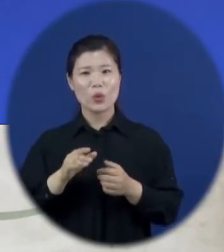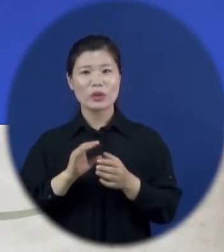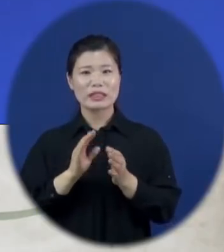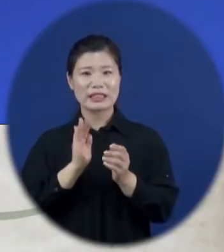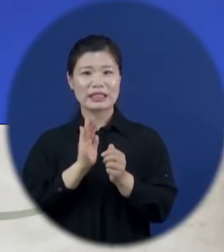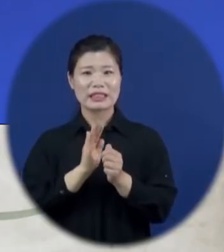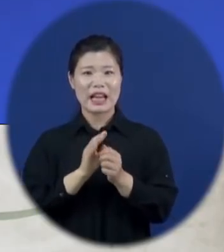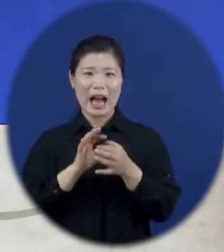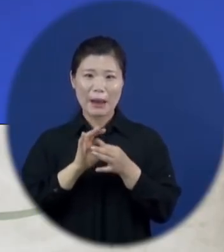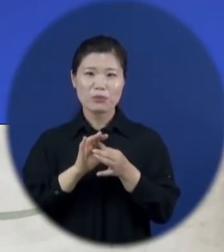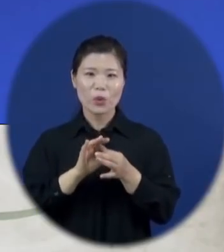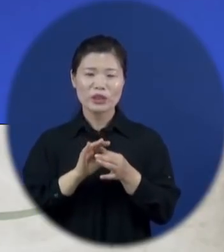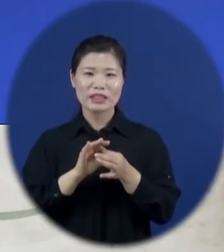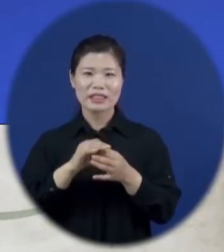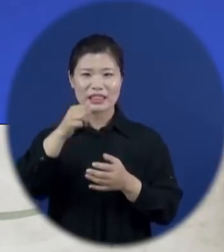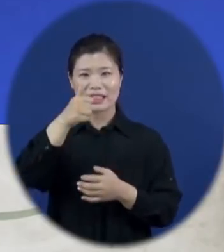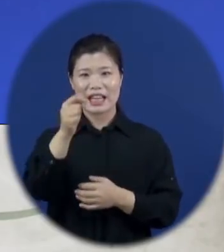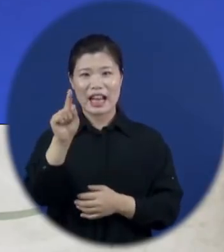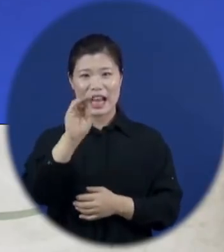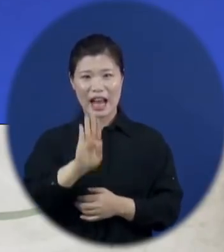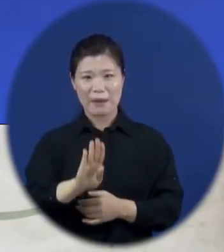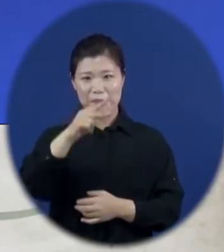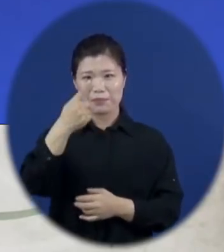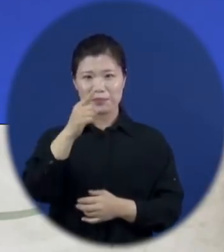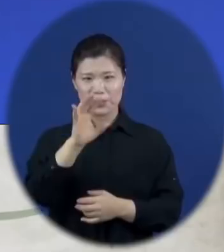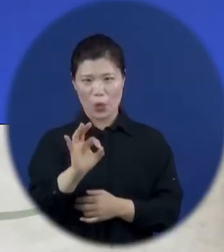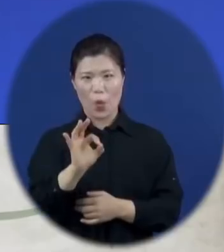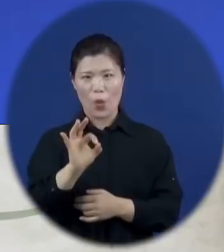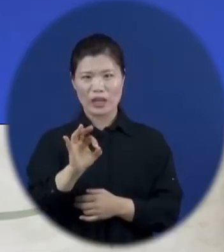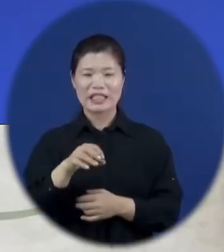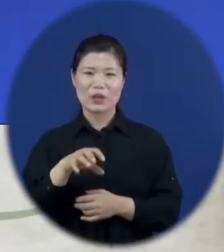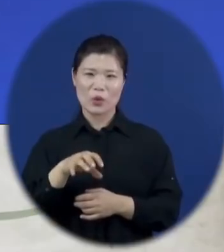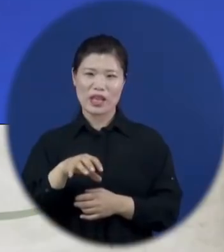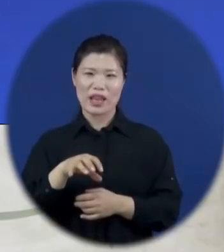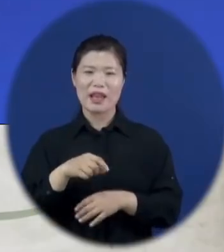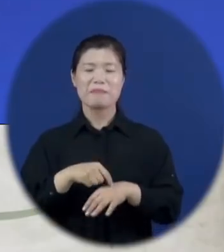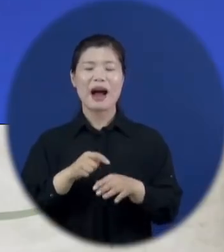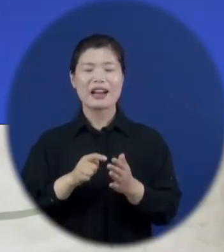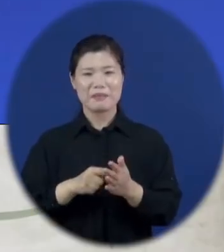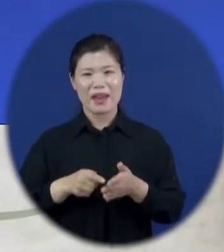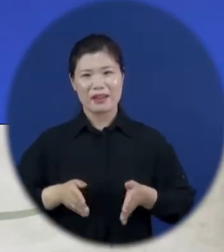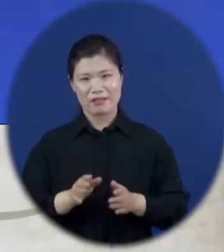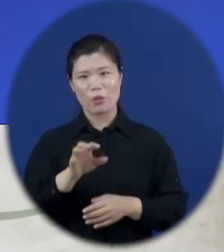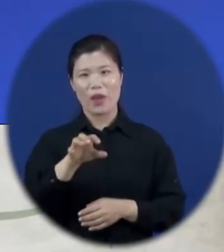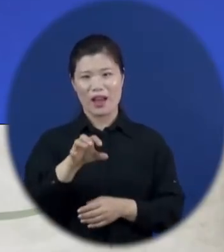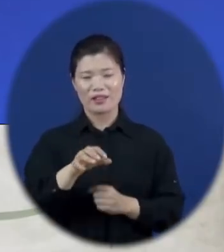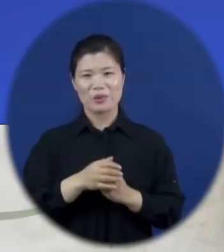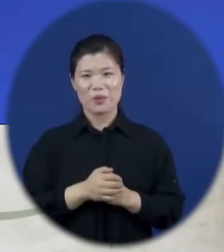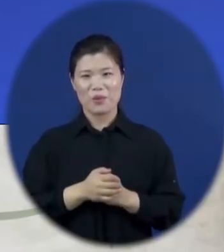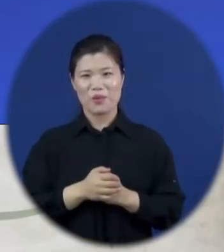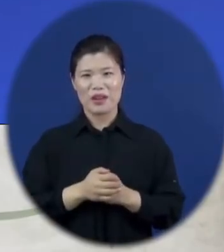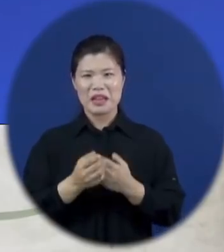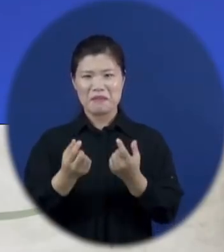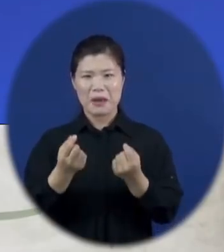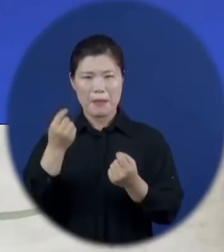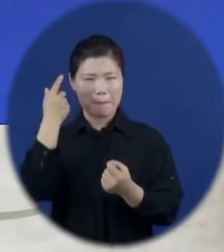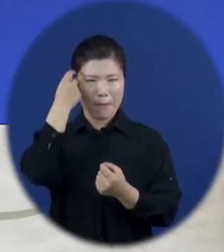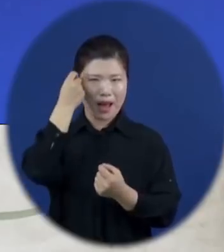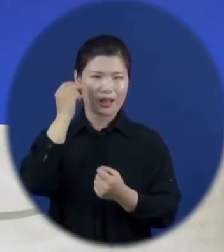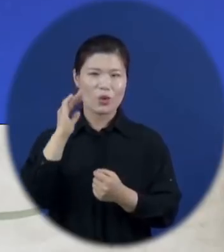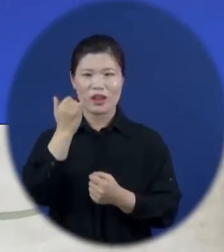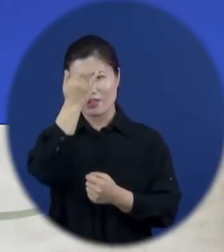측 대표적인 교회로 마음의 고향으로 그렇게